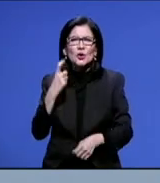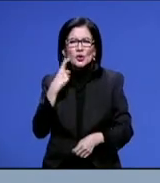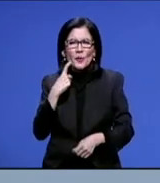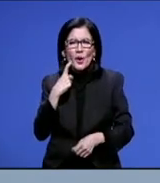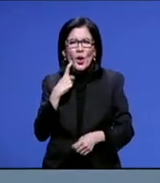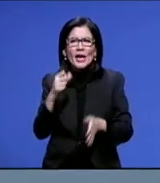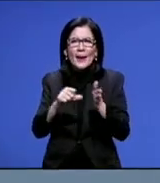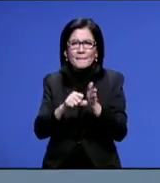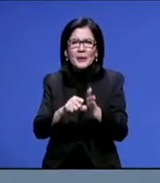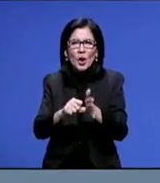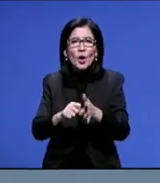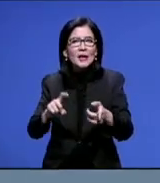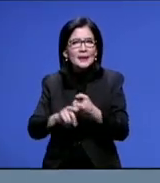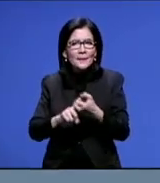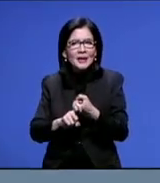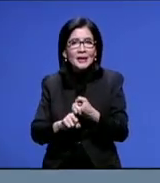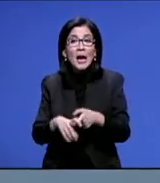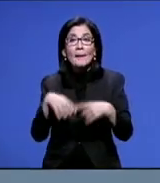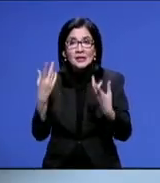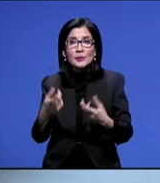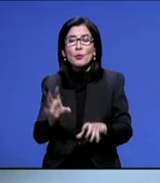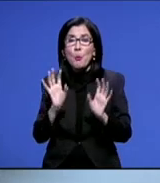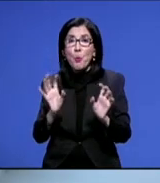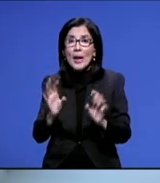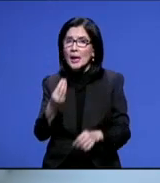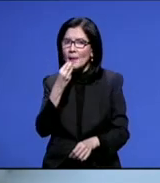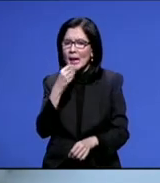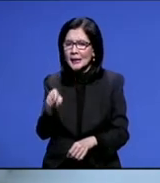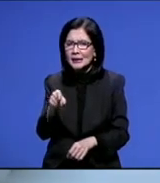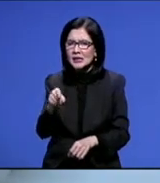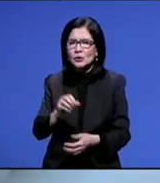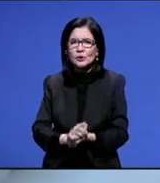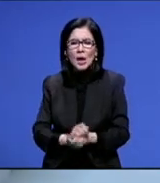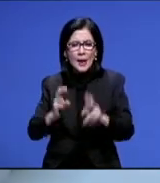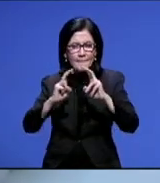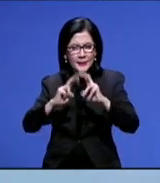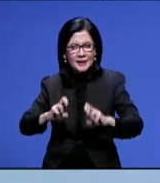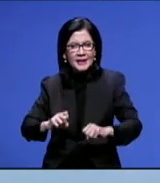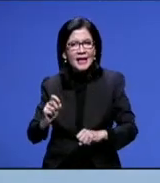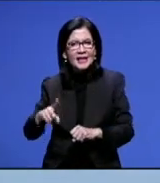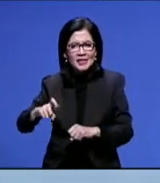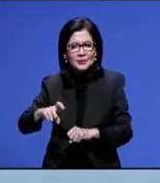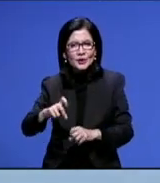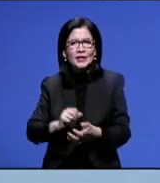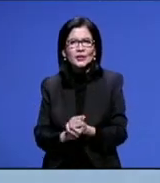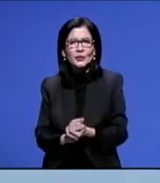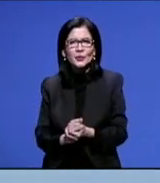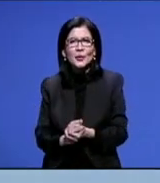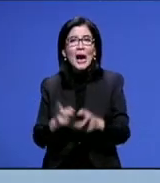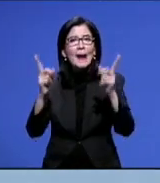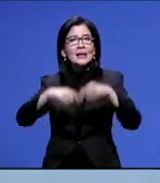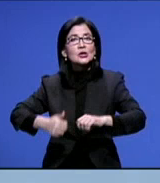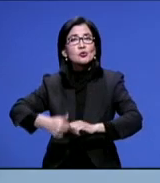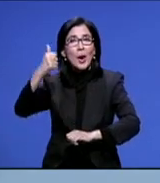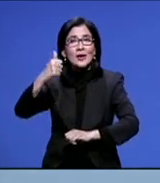meskipun terdapat banyak makanan di sekitar mereka. Penelitian semut ini pun membawa dua sahabat ini jadi